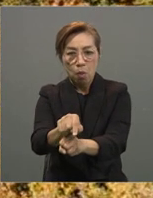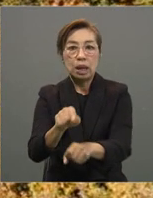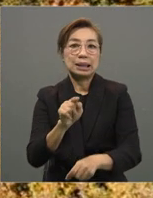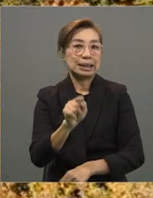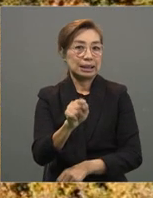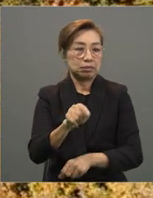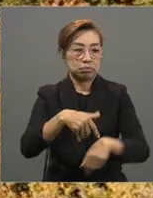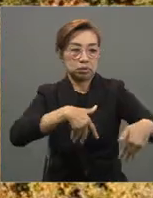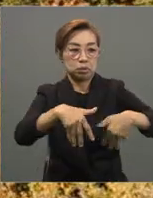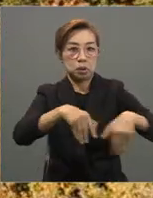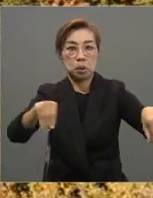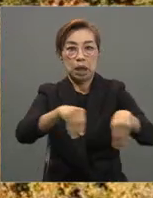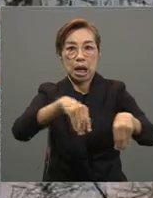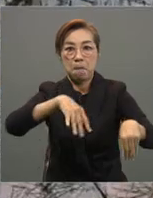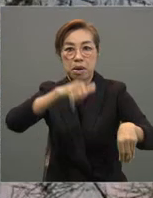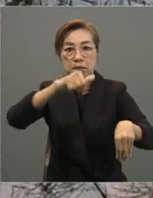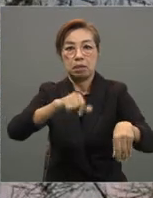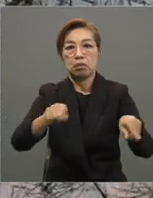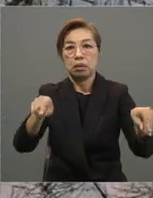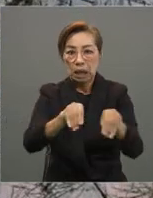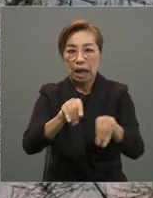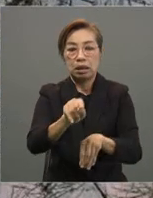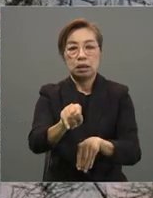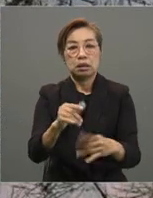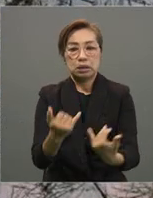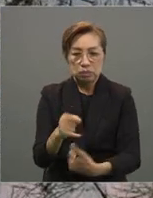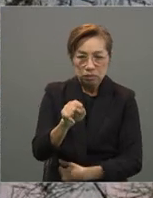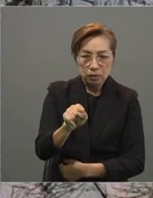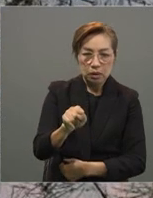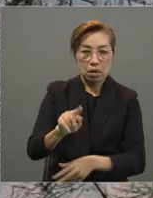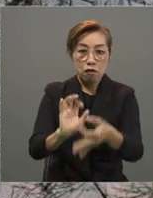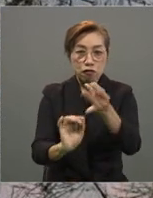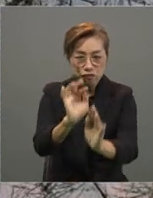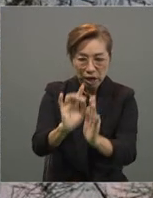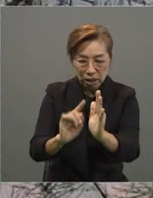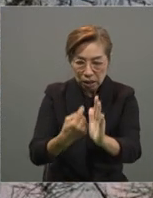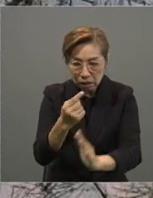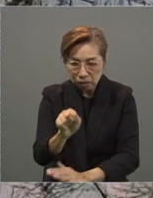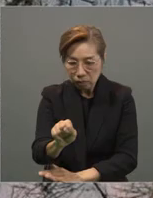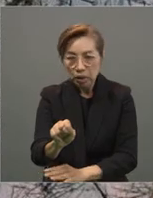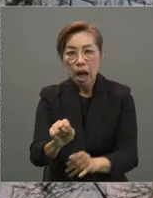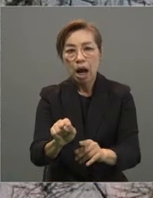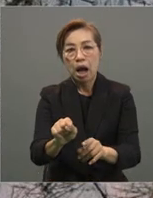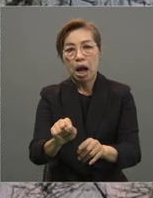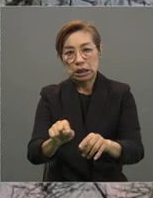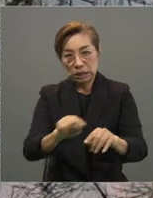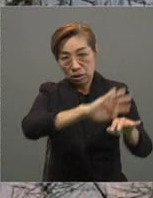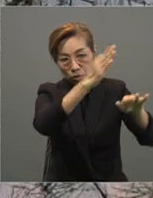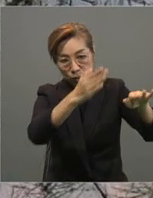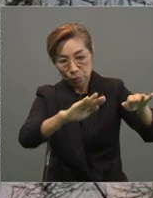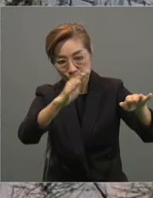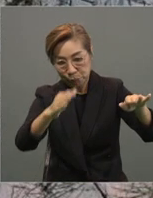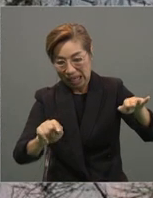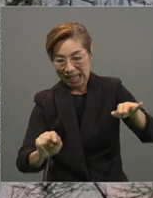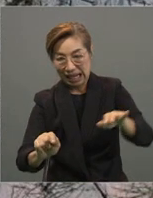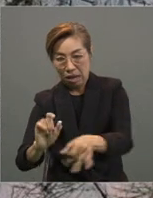จุดที่อยู่ใกล้กับเมืองเชียงใหม่นั่นเองนะคะโดยพบว่าไฟเนี่ยลามไหม้จากด้านล่างแล้วแล้วก็ขึ้นไปด้าน